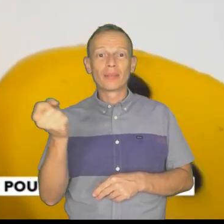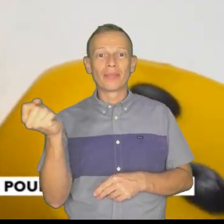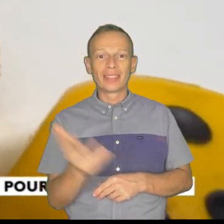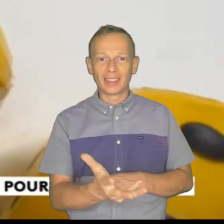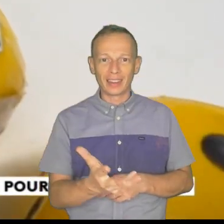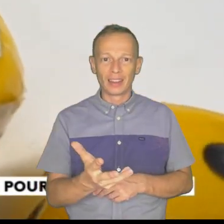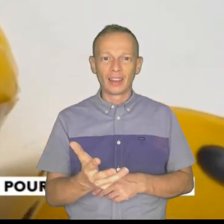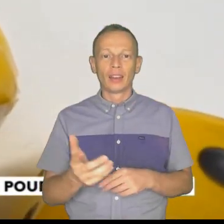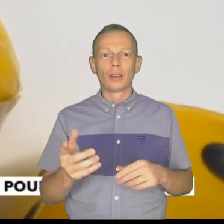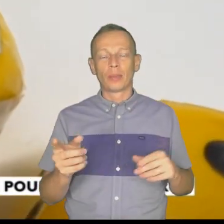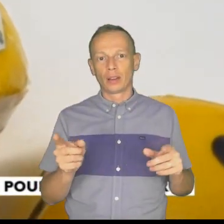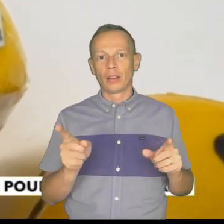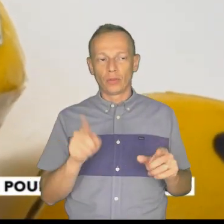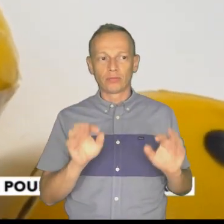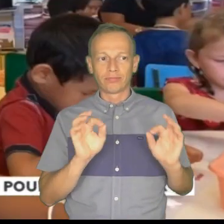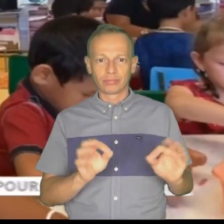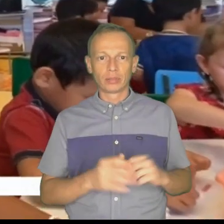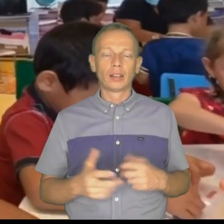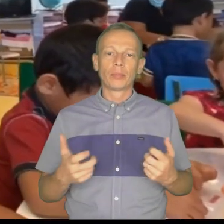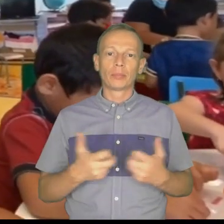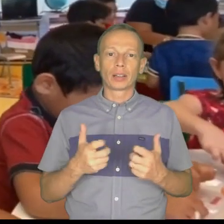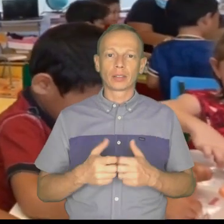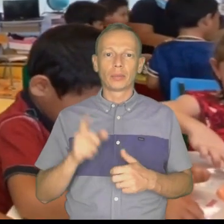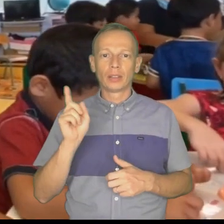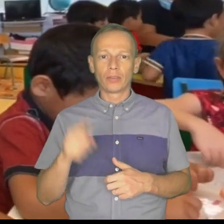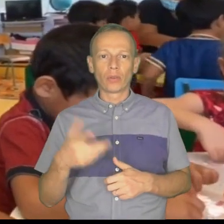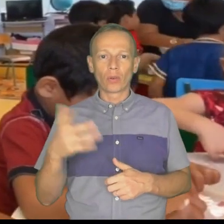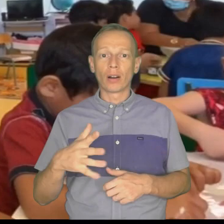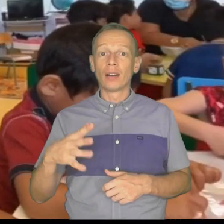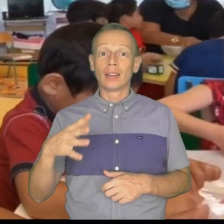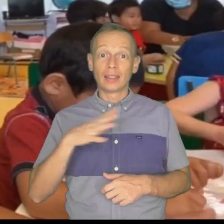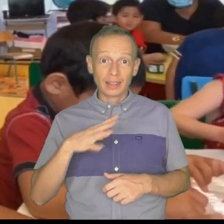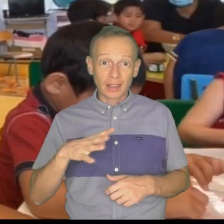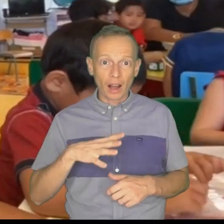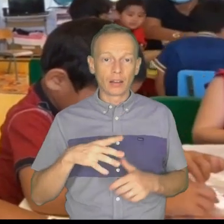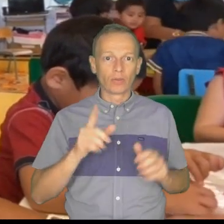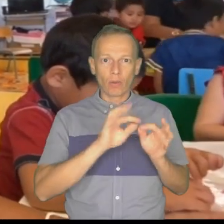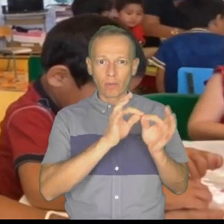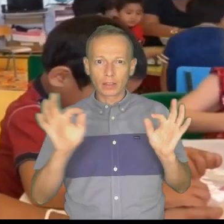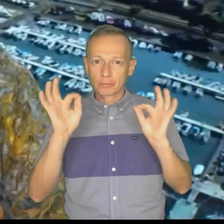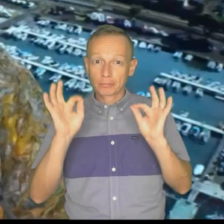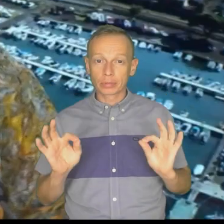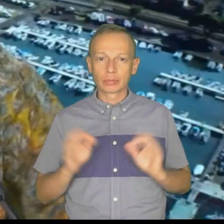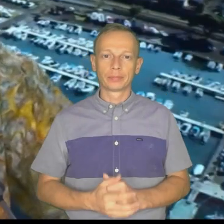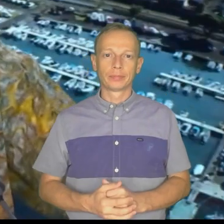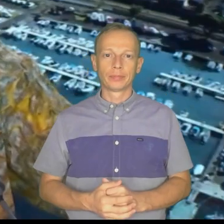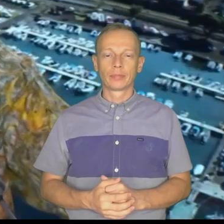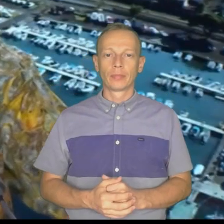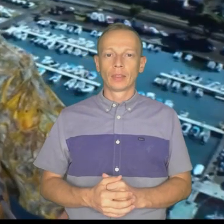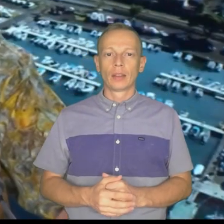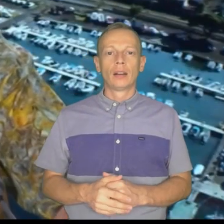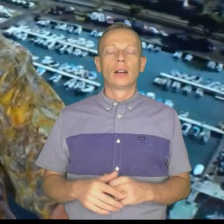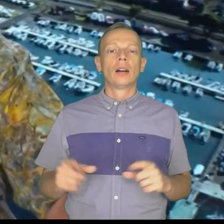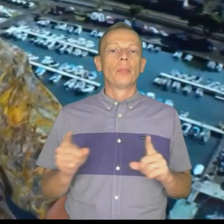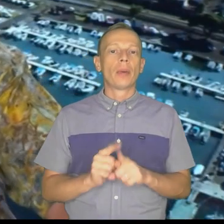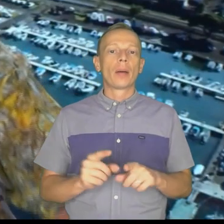dé, mais en faisant une phrase scolaire. Ils ne diront pas 5 crabes, mais il y a 5 crabes. Toujours dans le